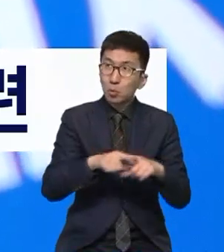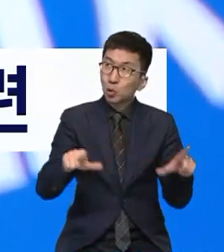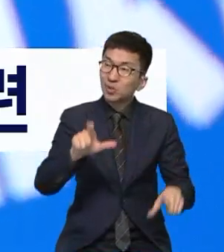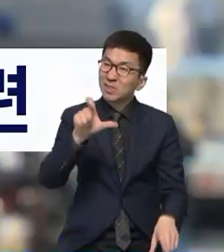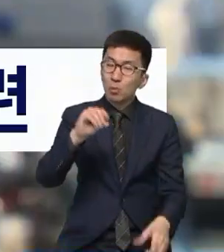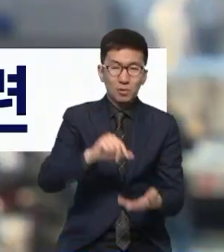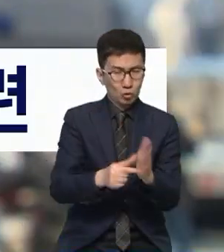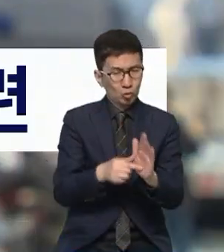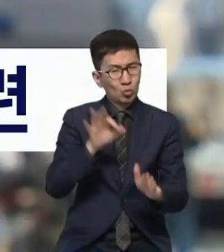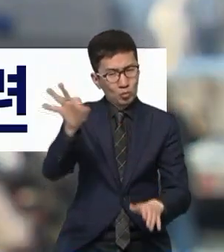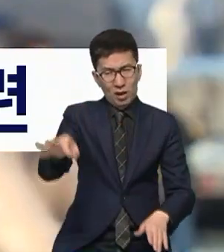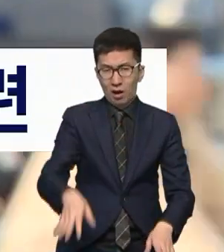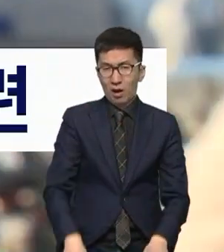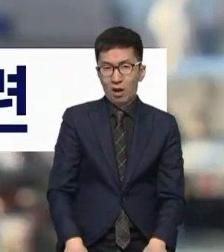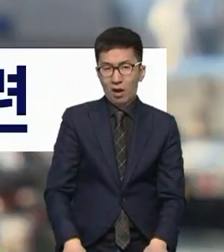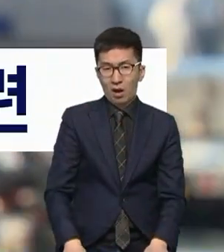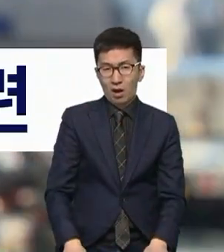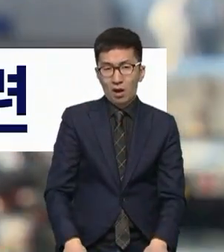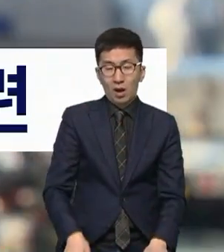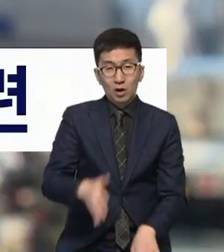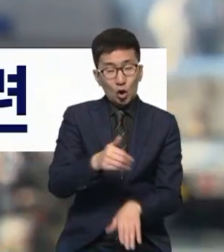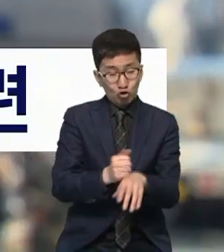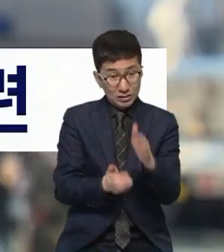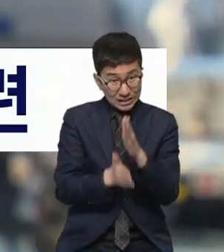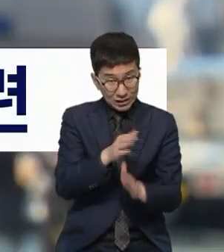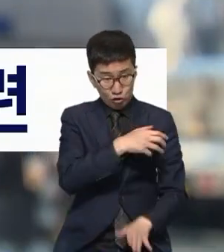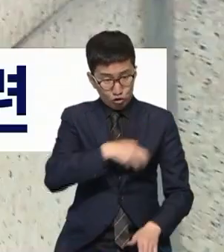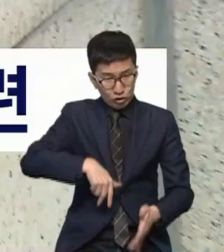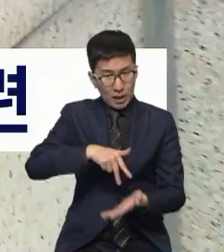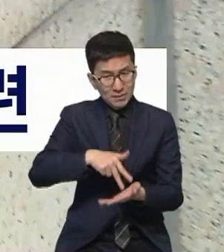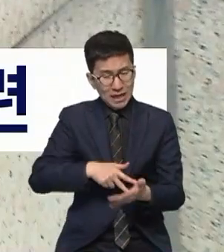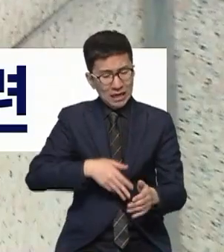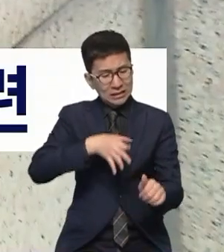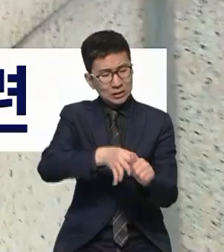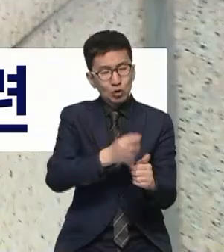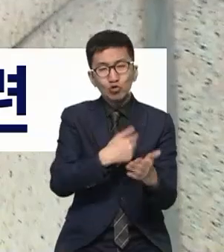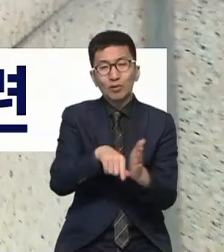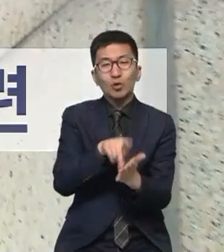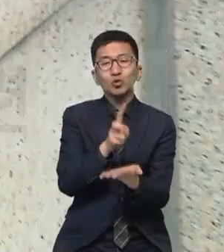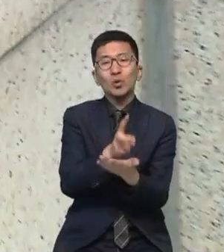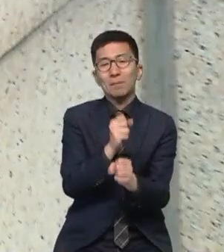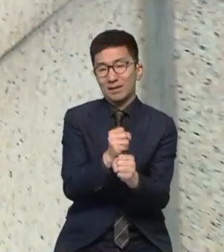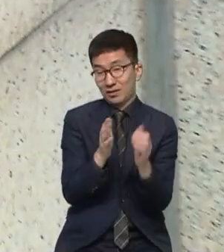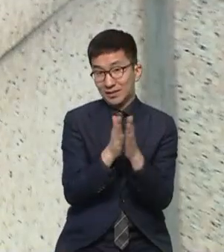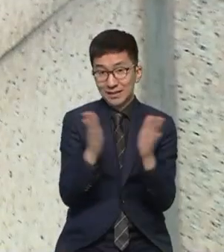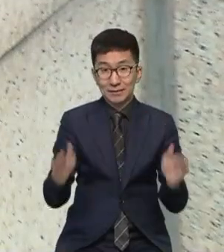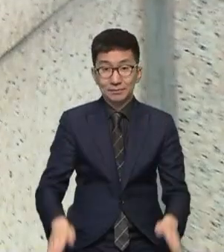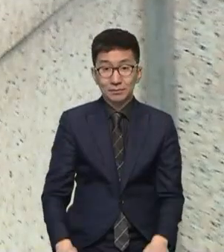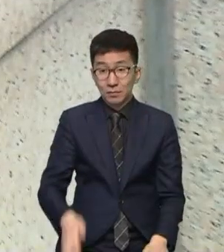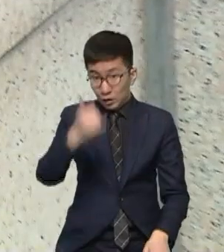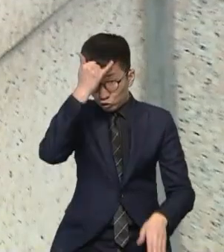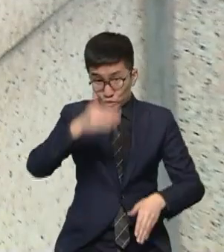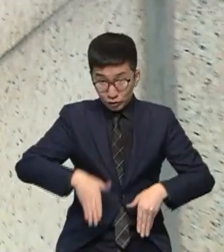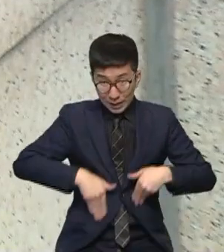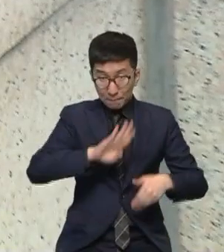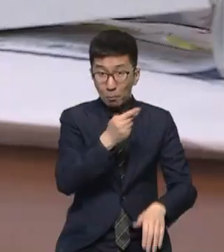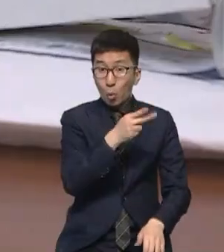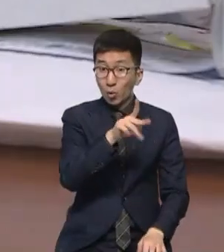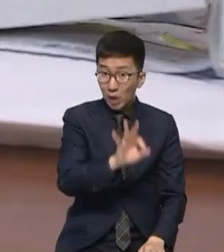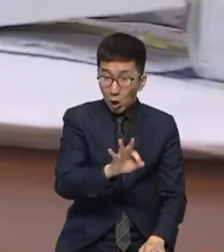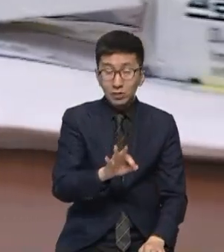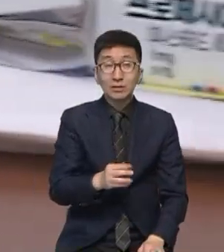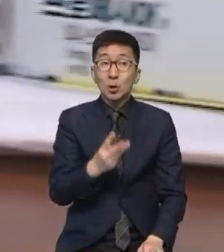듭니다. 때문에 일부 지자체들은 지원을 위한 자체 조례를 만들고 있습니다. 충남 보령시와 서울